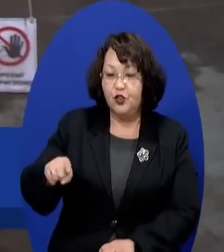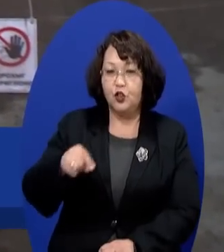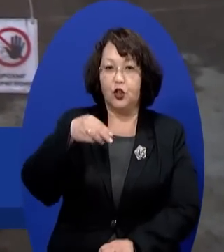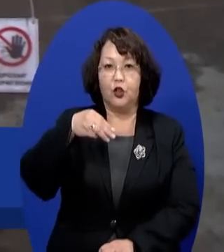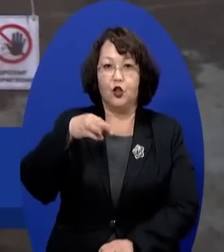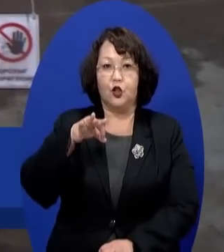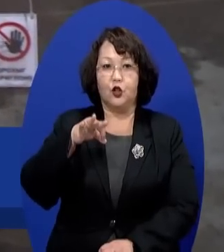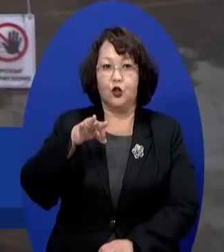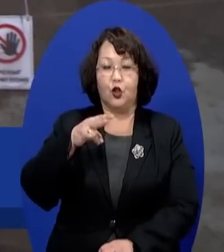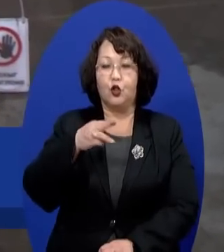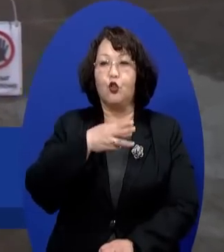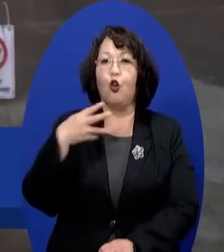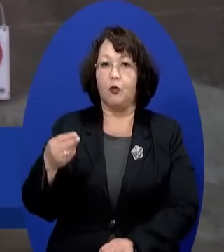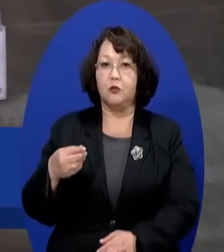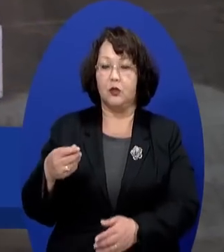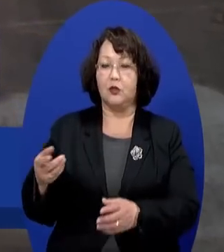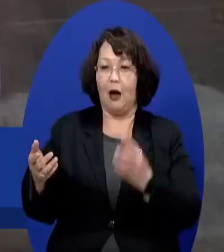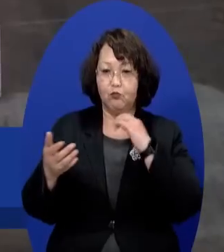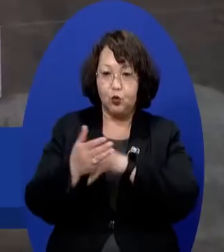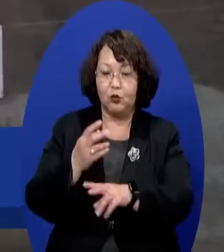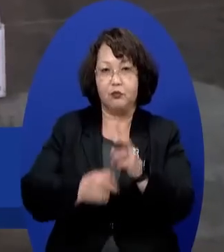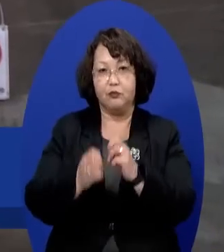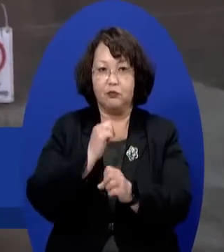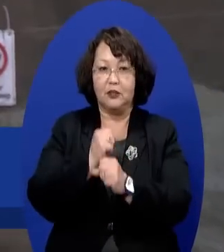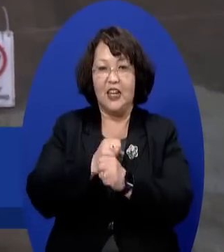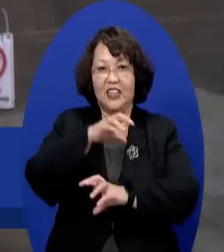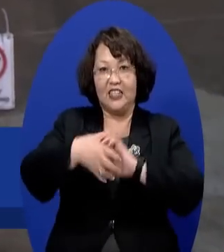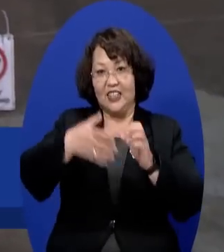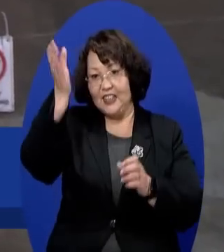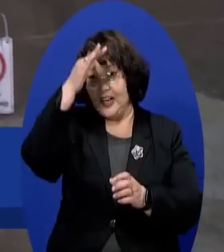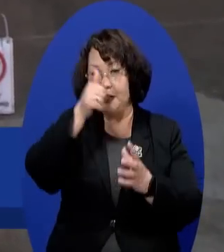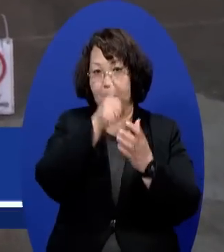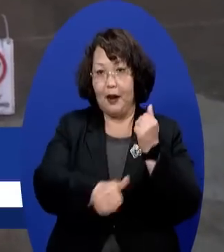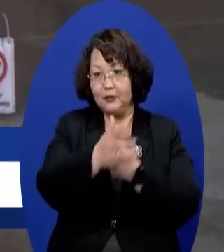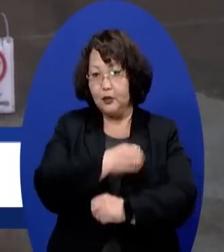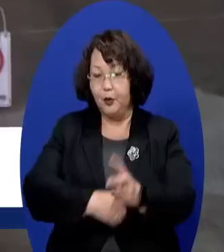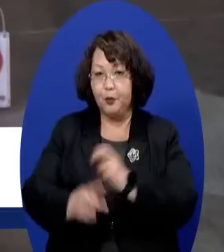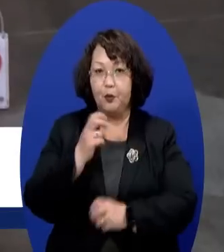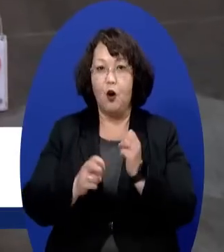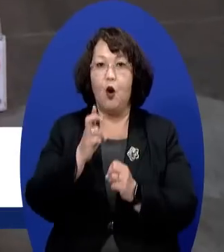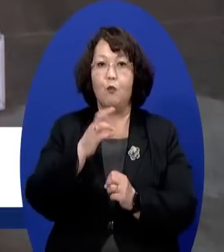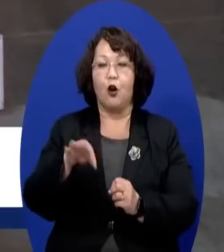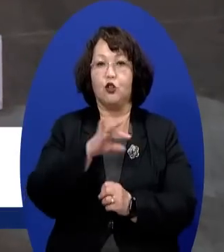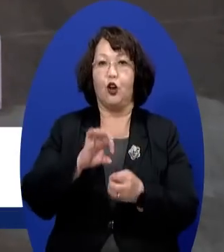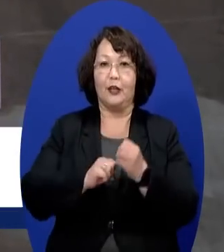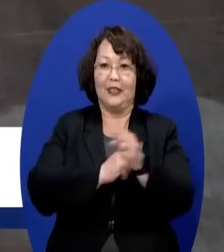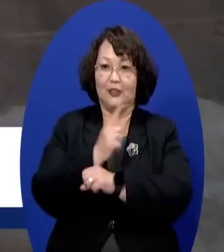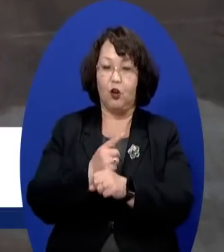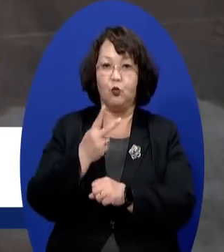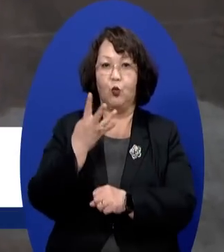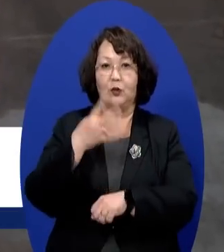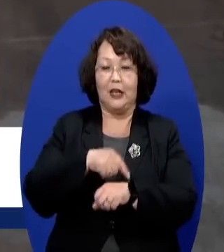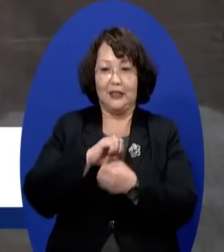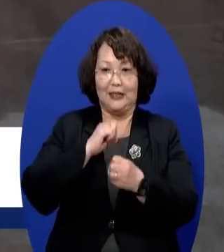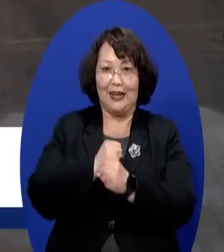байгаа. А энэ нь болохоор дэлхийд одоо дахианы сангаас боловсруулах үйлдвэрээрээ 1-р цогцтой тоногт хөөрөмжтэй. Цагт 24 цаг ажилладаг автомат